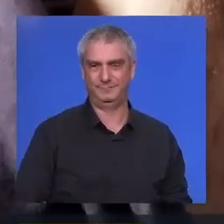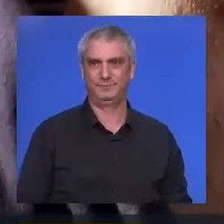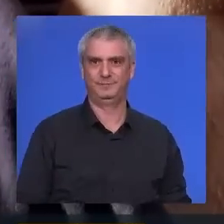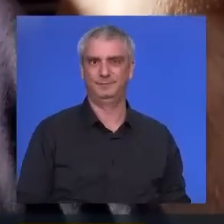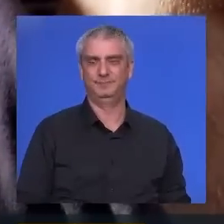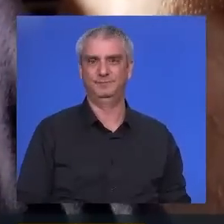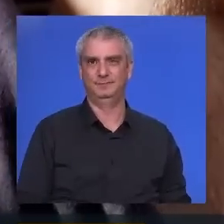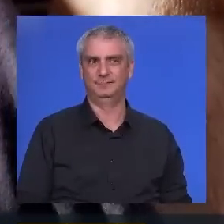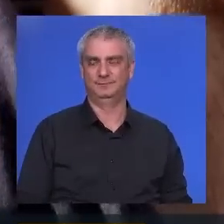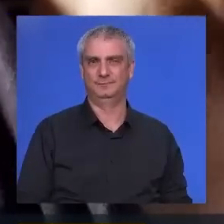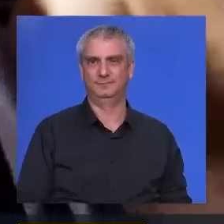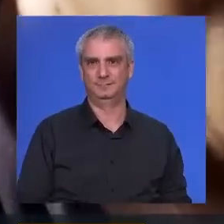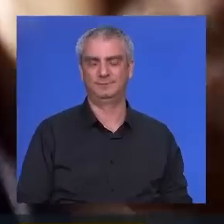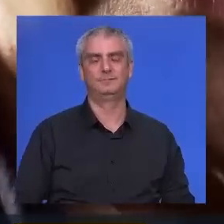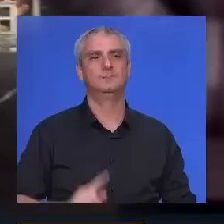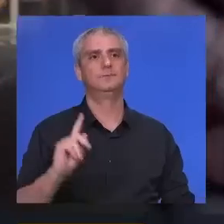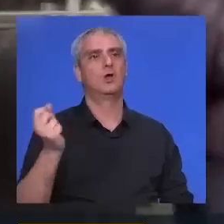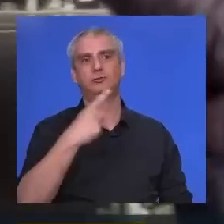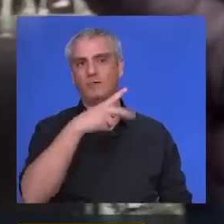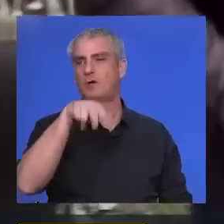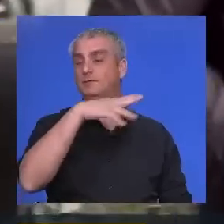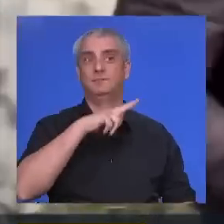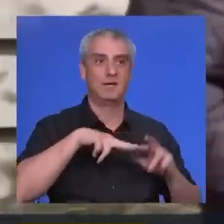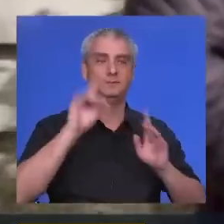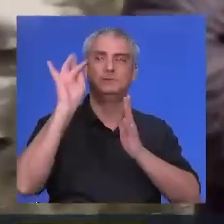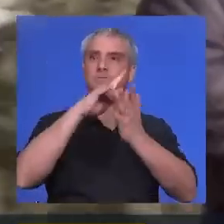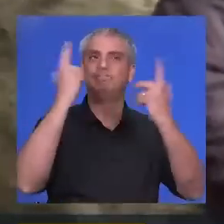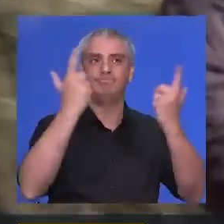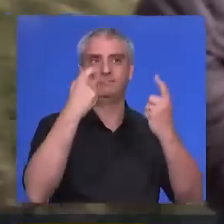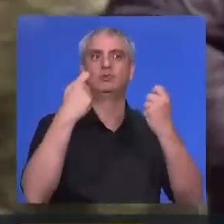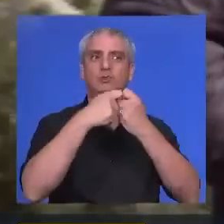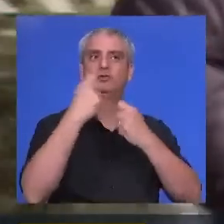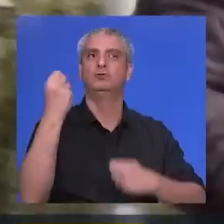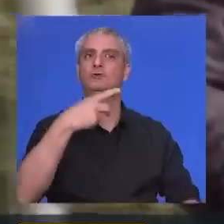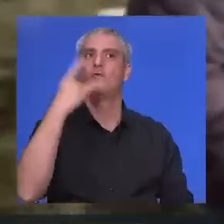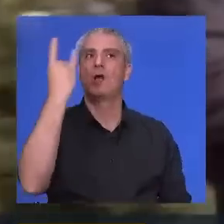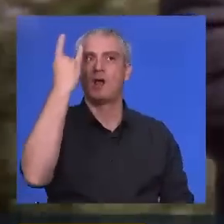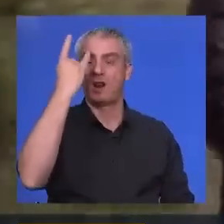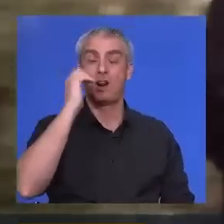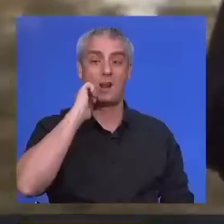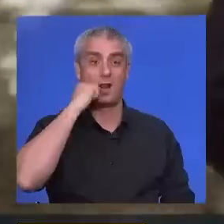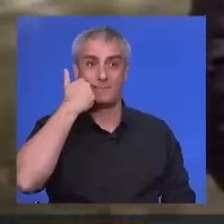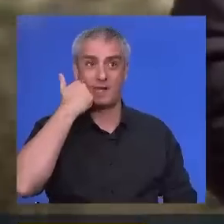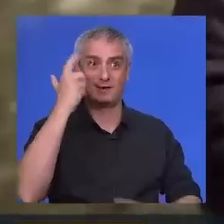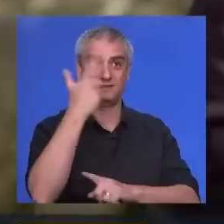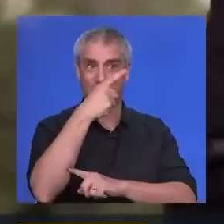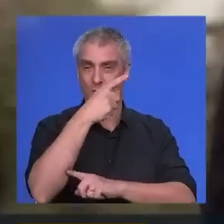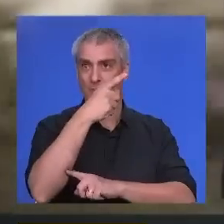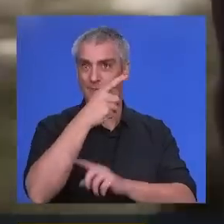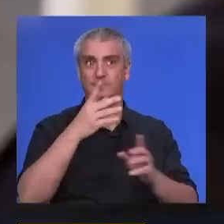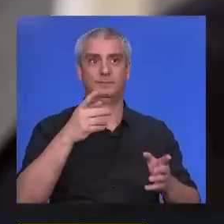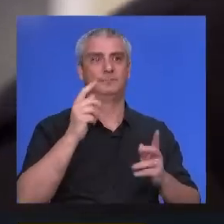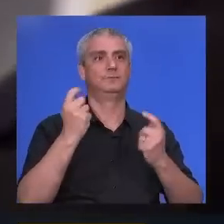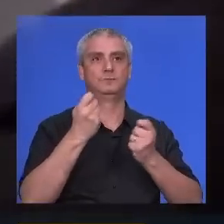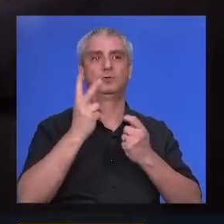כל השבוע סטיבה הסתובב בארץ מאירוע לאירוע שקשור בשבוע החלל. יום למחרת הצילומים שלנו איתו, מתפרסם שוב